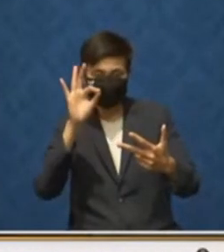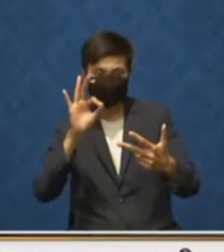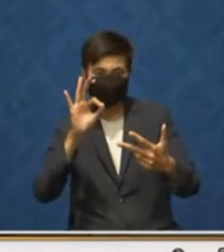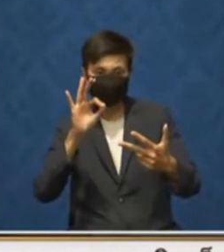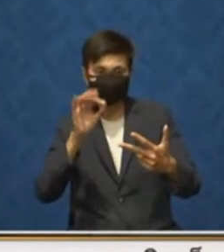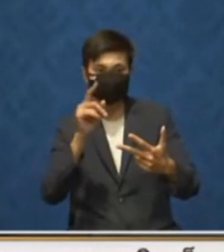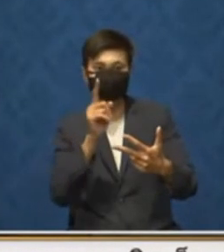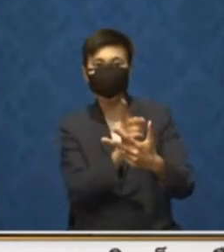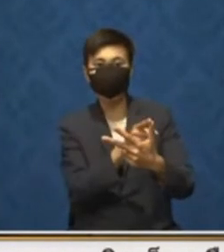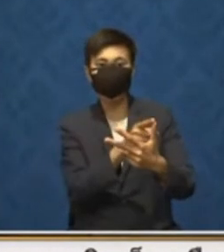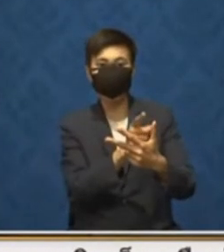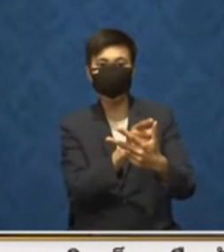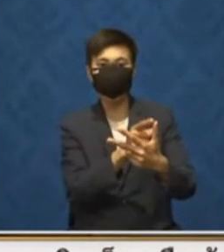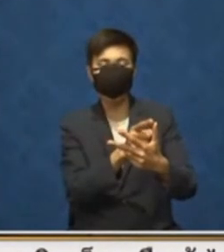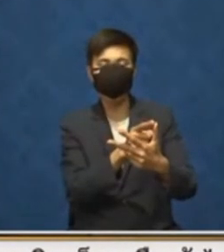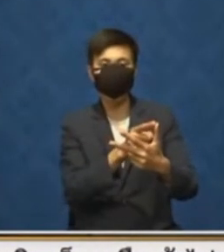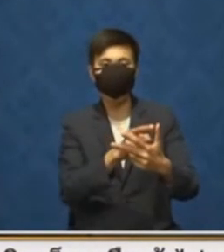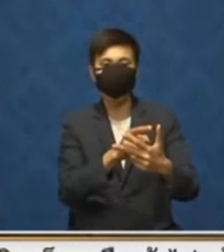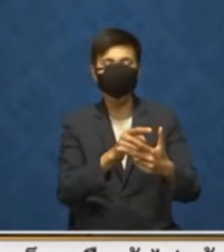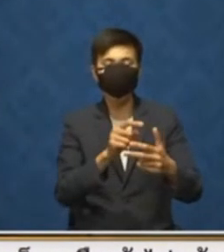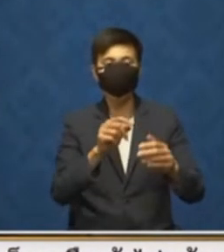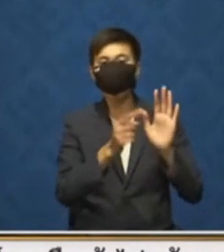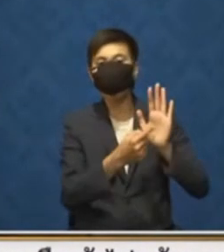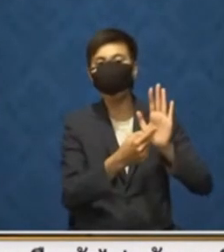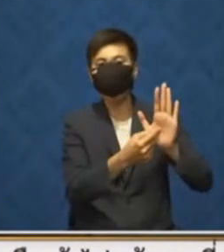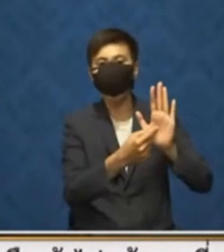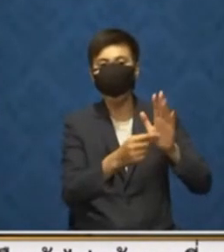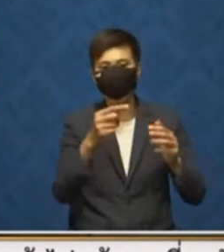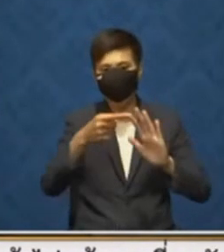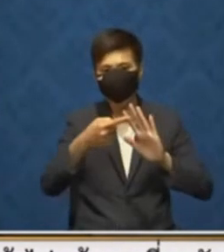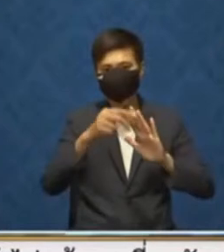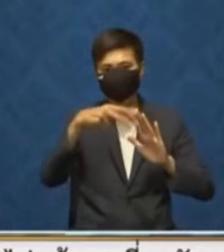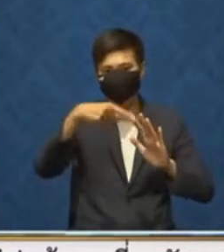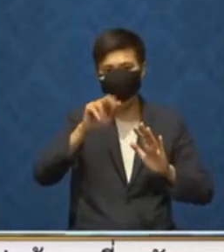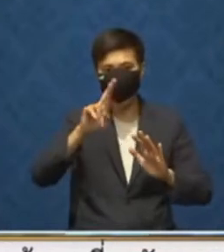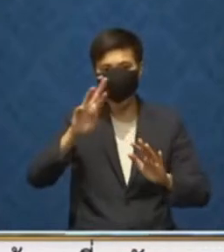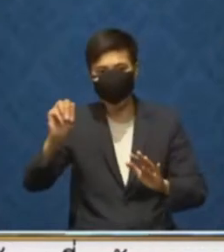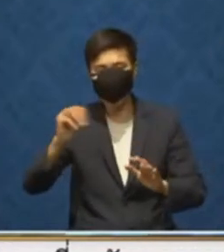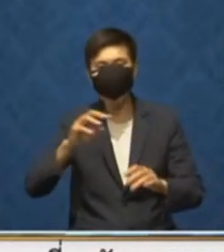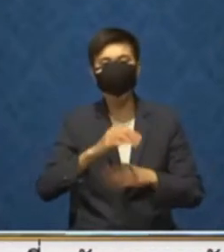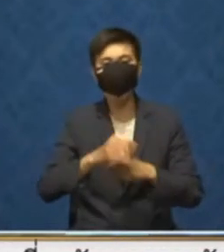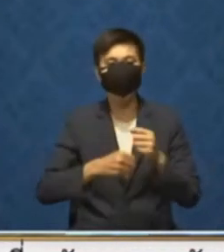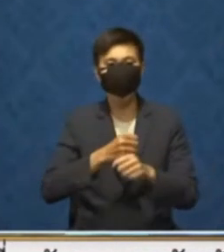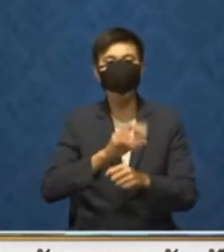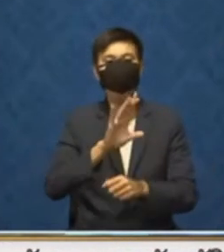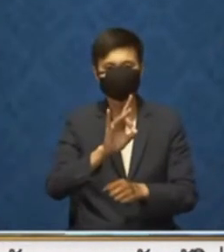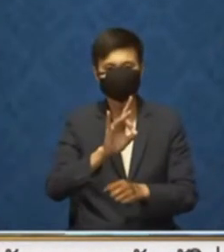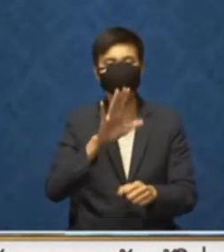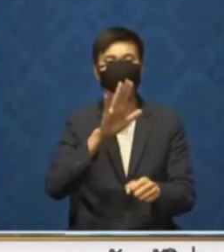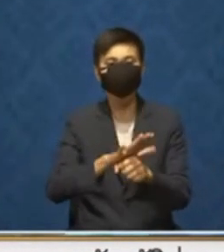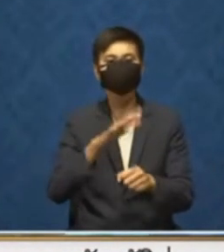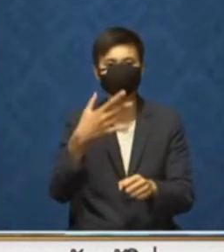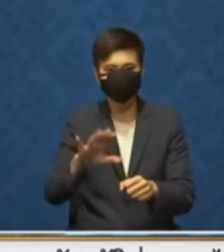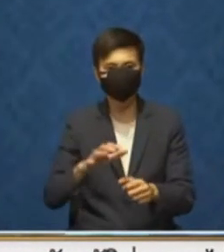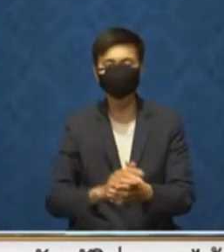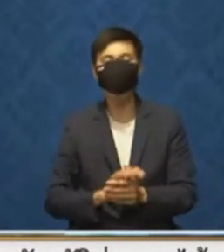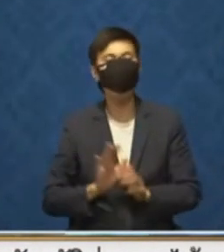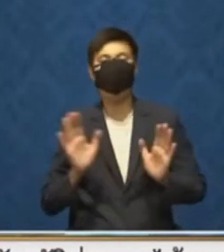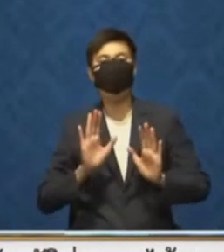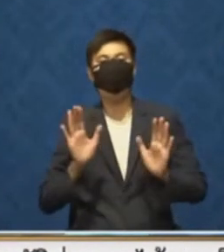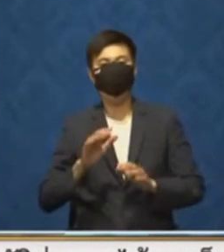ท่านพลเอกเปรมแต่บอกว่าผมพอแล้ว 8ปีนะไม่เอาแล้ว